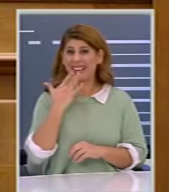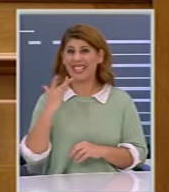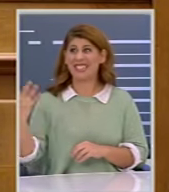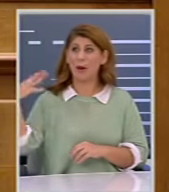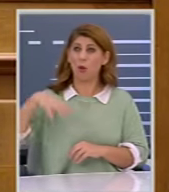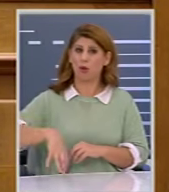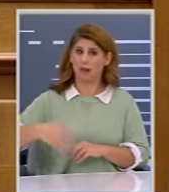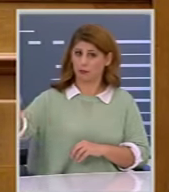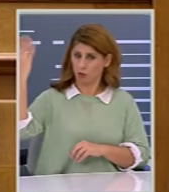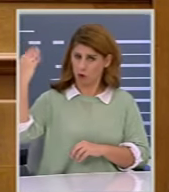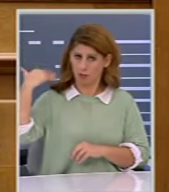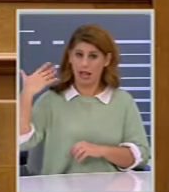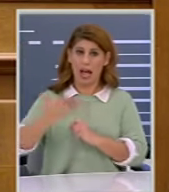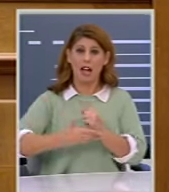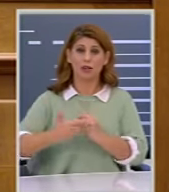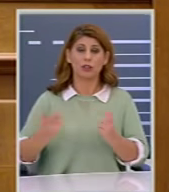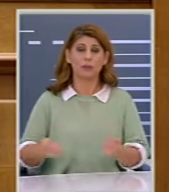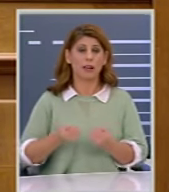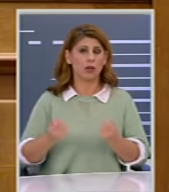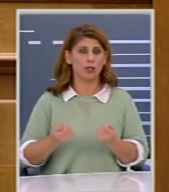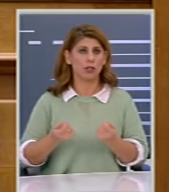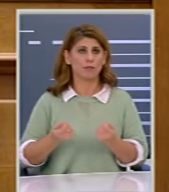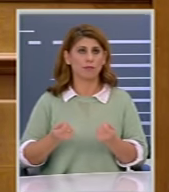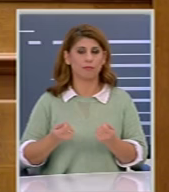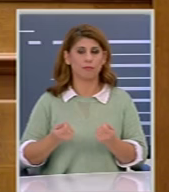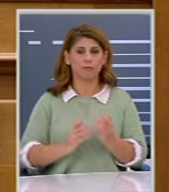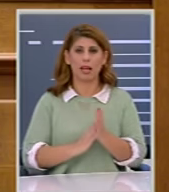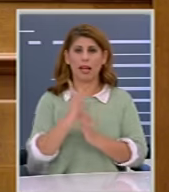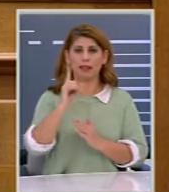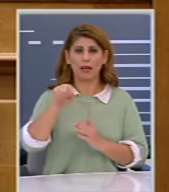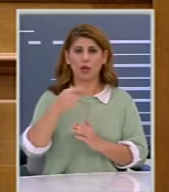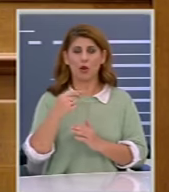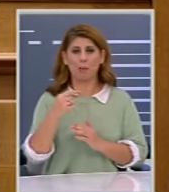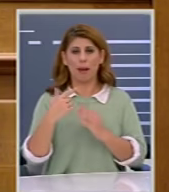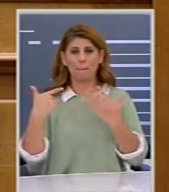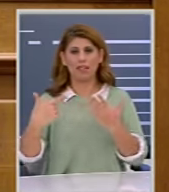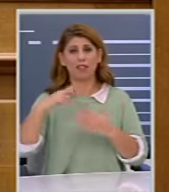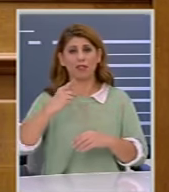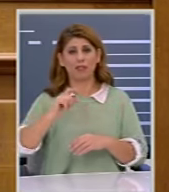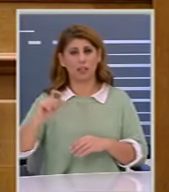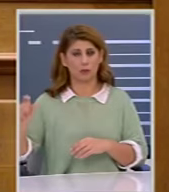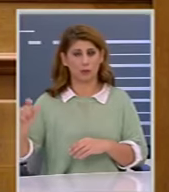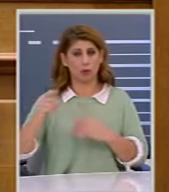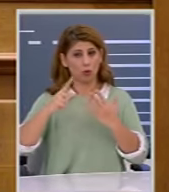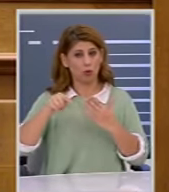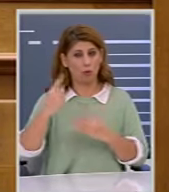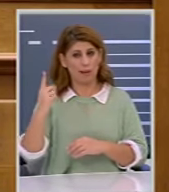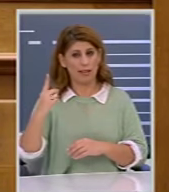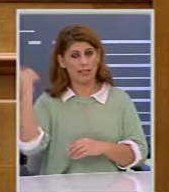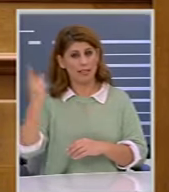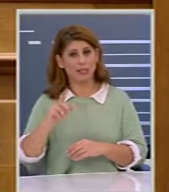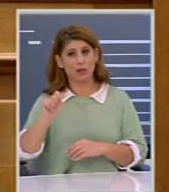τώρα, έτσι. Η αγροτική παραγωγή ήταν 11,7 δις. Το 8,1% του